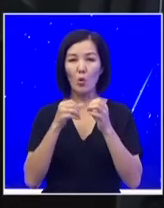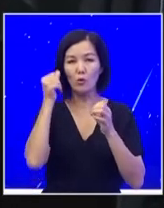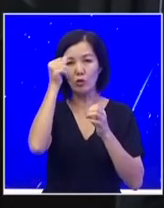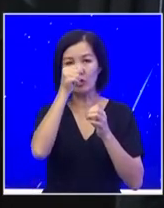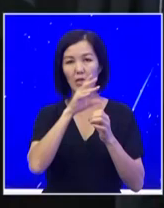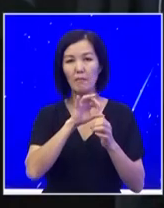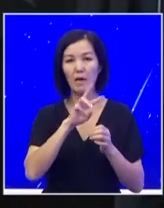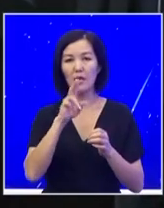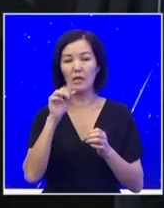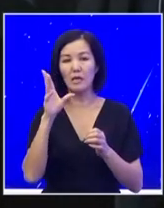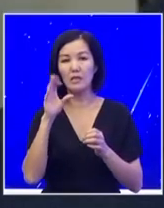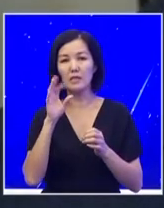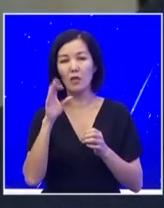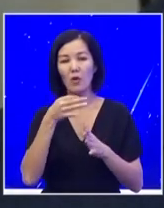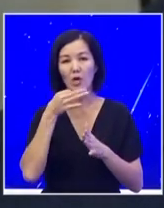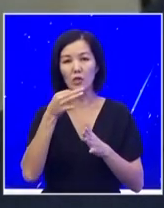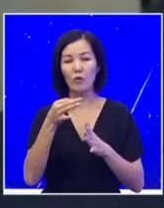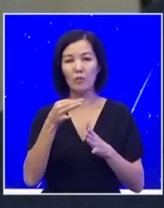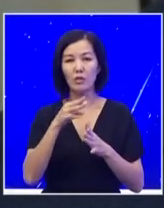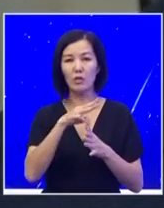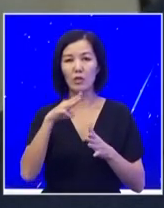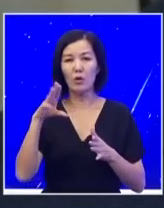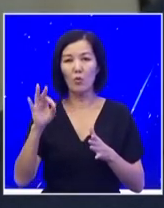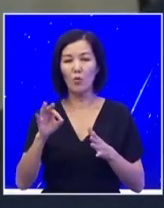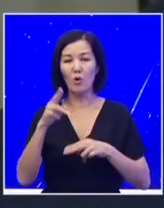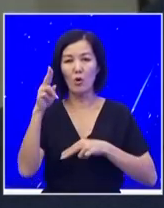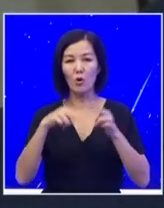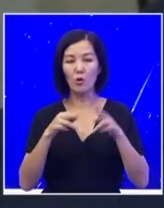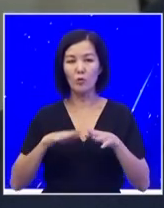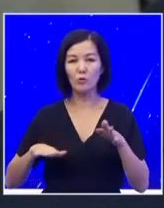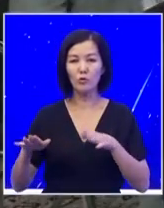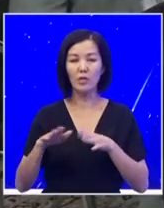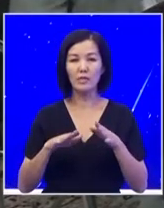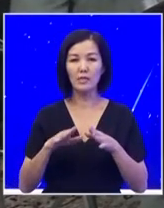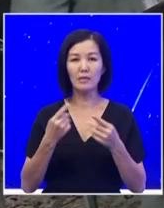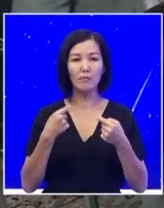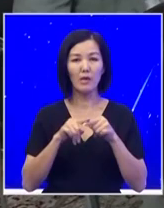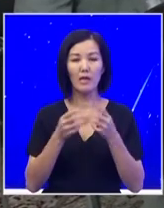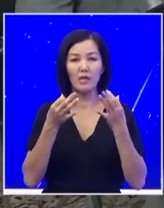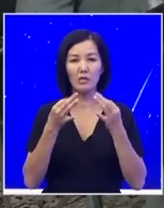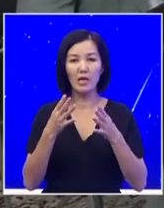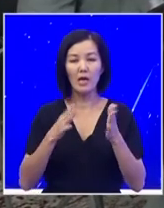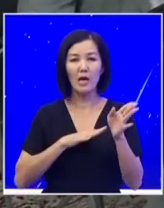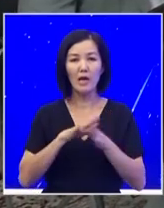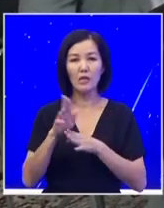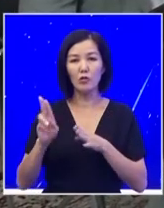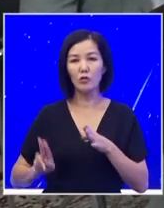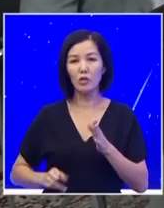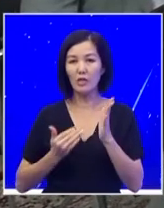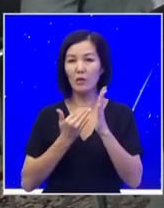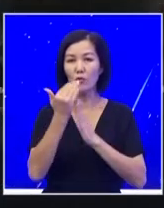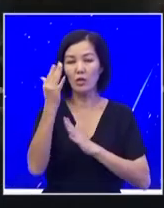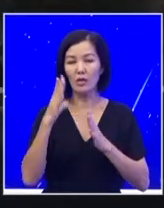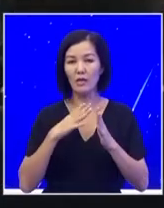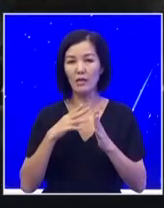облысында Бейнеу жолдары жауапкершілігі шектеулі серіктестігінде құрылыс учаскесінің механигінен атқарушы директорлыққа дейін көтерілген.